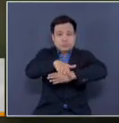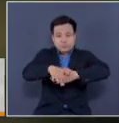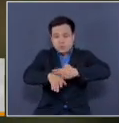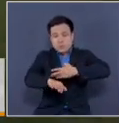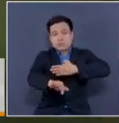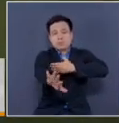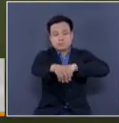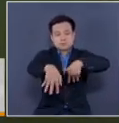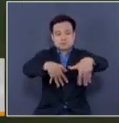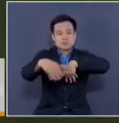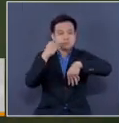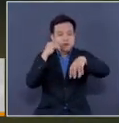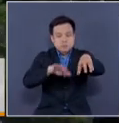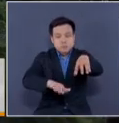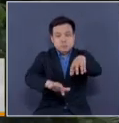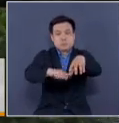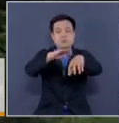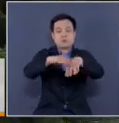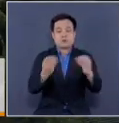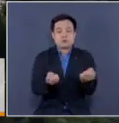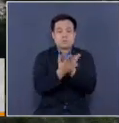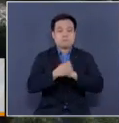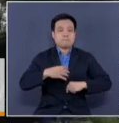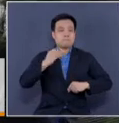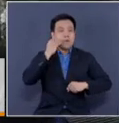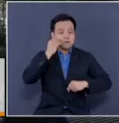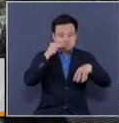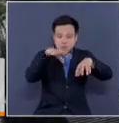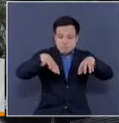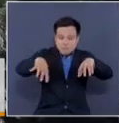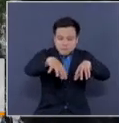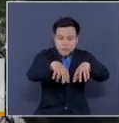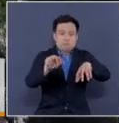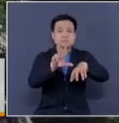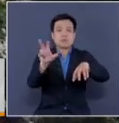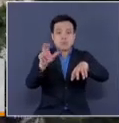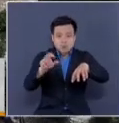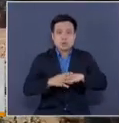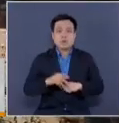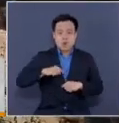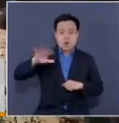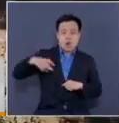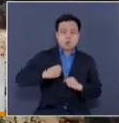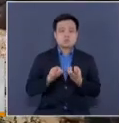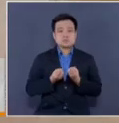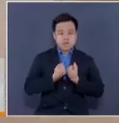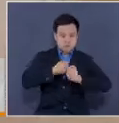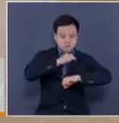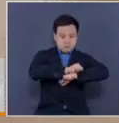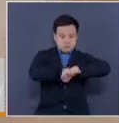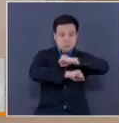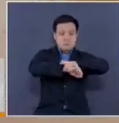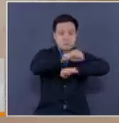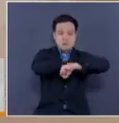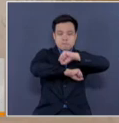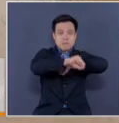ทะลักท่วมบ้านเดือดร้อนกันกว่า300หลังคาเรือนเจ้าหน้าที่ต้องเอากระสอบทรายมาเสริมแนวกั้นค่ะเพื่อป้อง